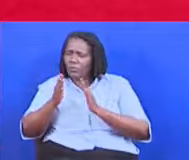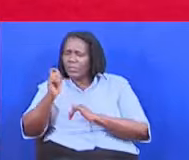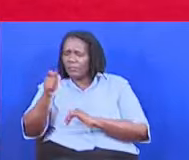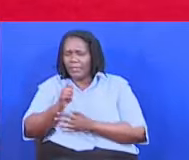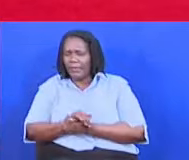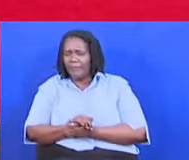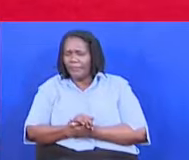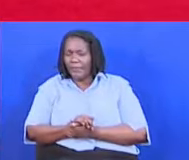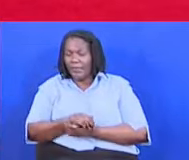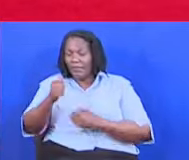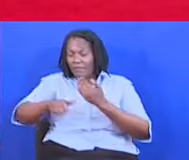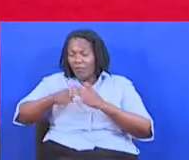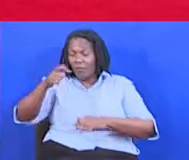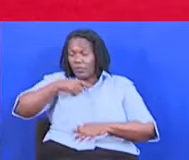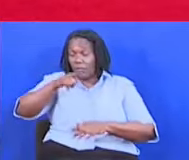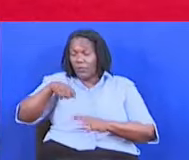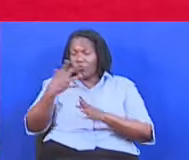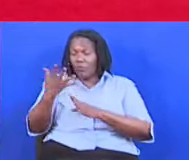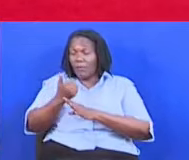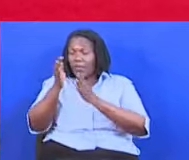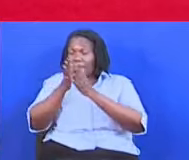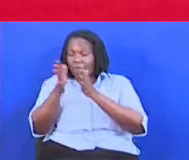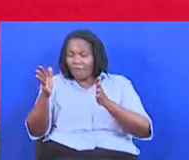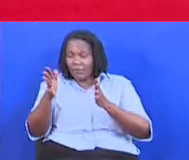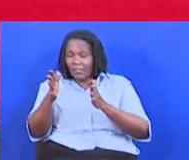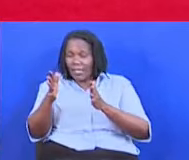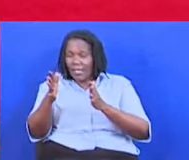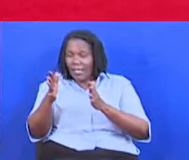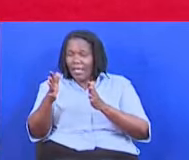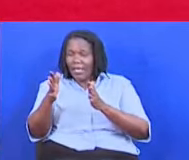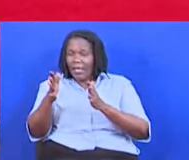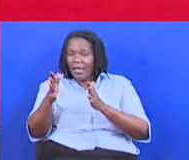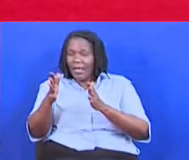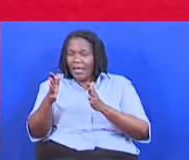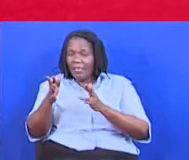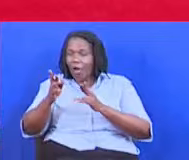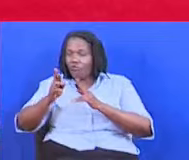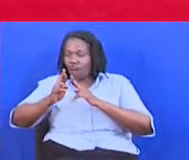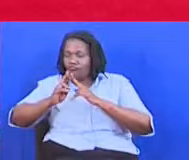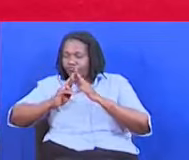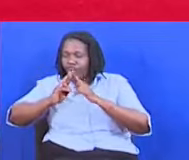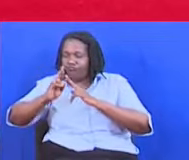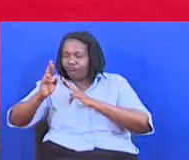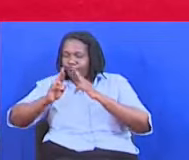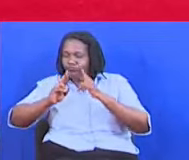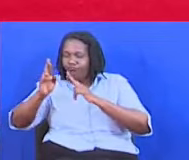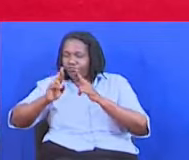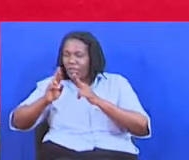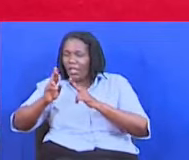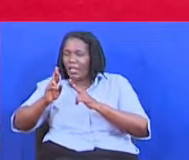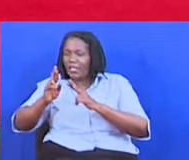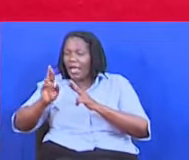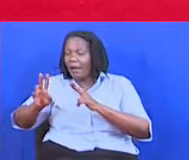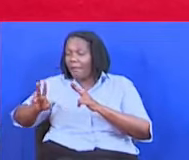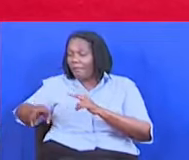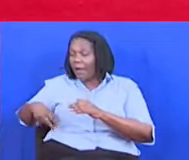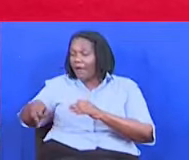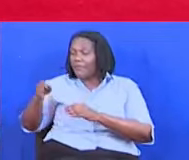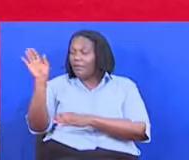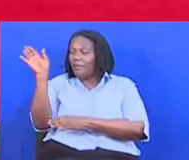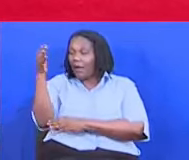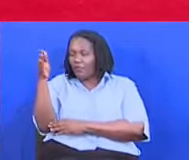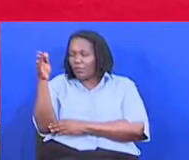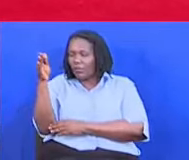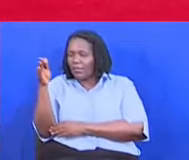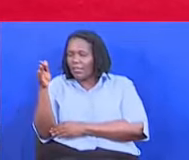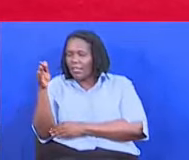kitaifa wanapopata fursa ya kukutana na waheshimiwa mabalozi huwashawishi wafungue ofisi ndogo